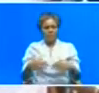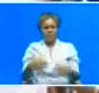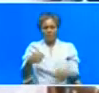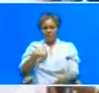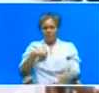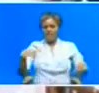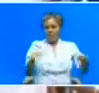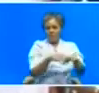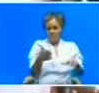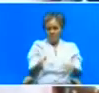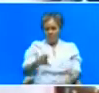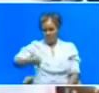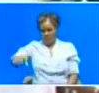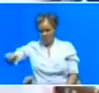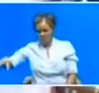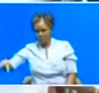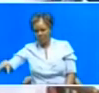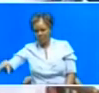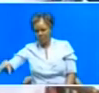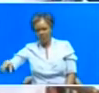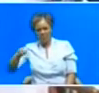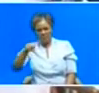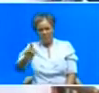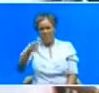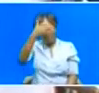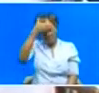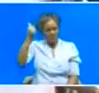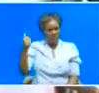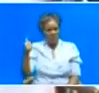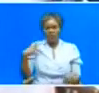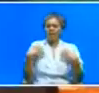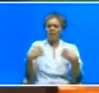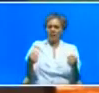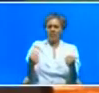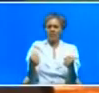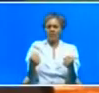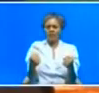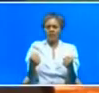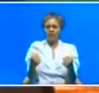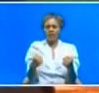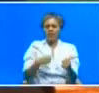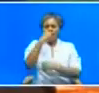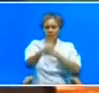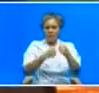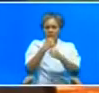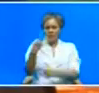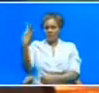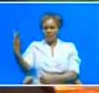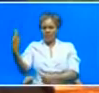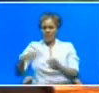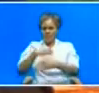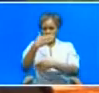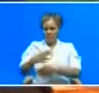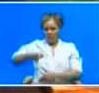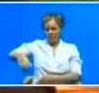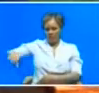Bungoma, naona ya kwamba amesahau sekta yetu ya afya. Takribani miaka mitatu tangu kubuniwa kwa